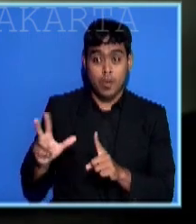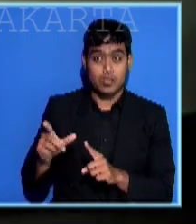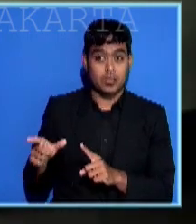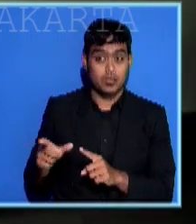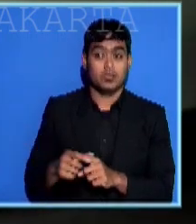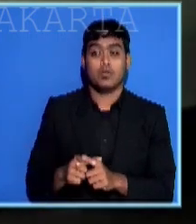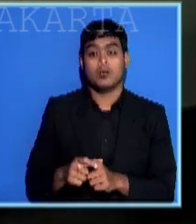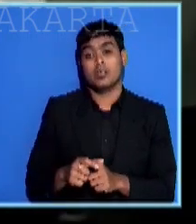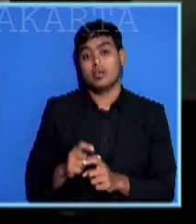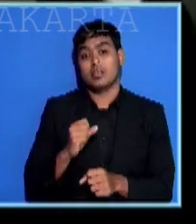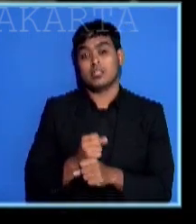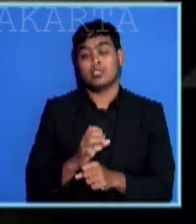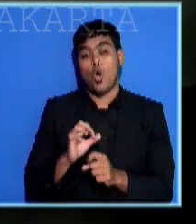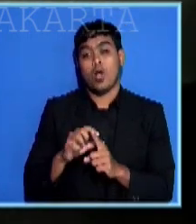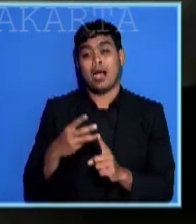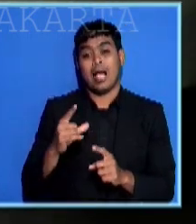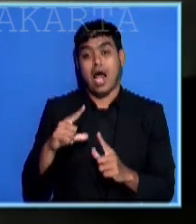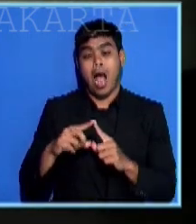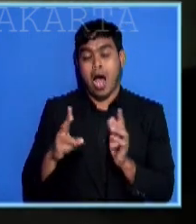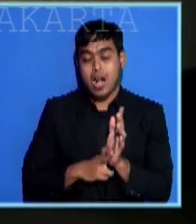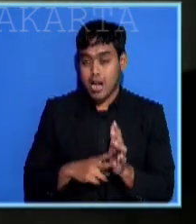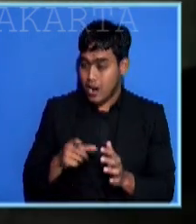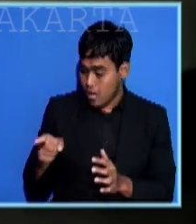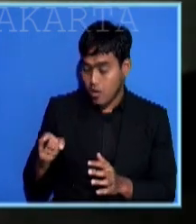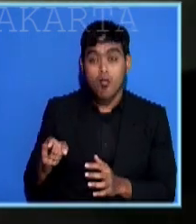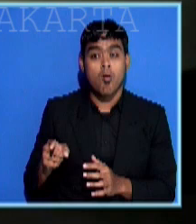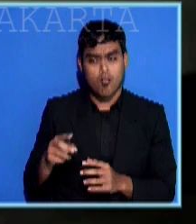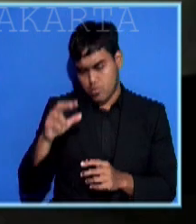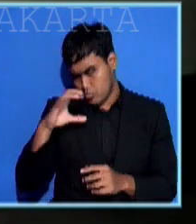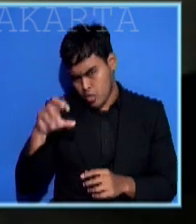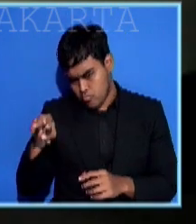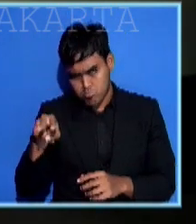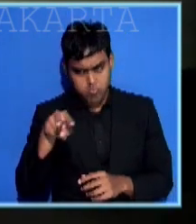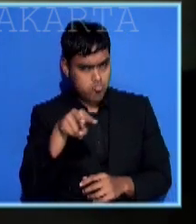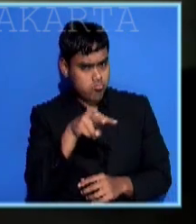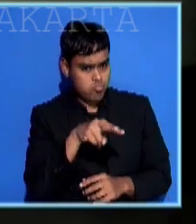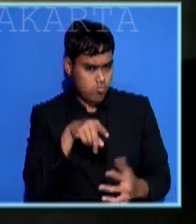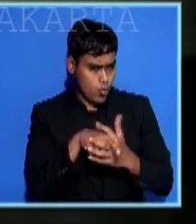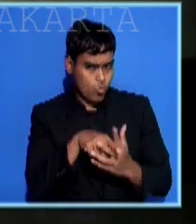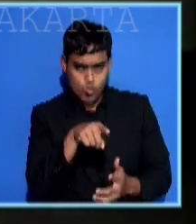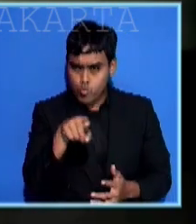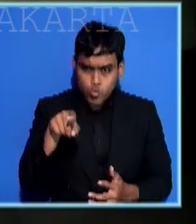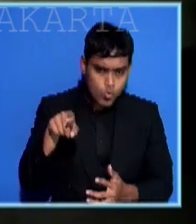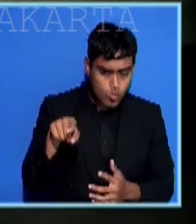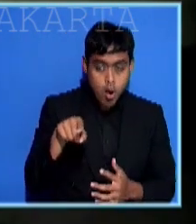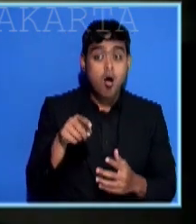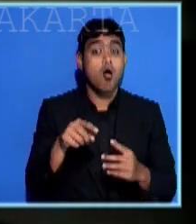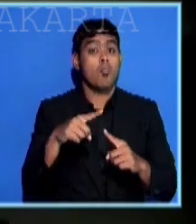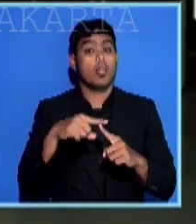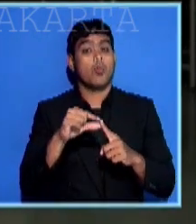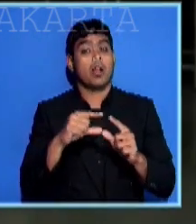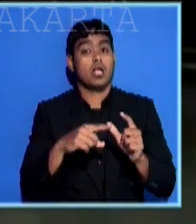Godean berdasarkan hasil pengawasan pemungutan dan penghitungan suara Pemilu 2024 di TPS 18 Sido Agung